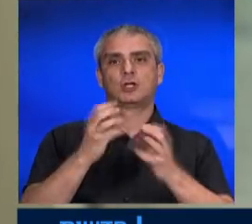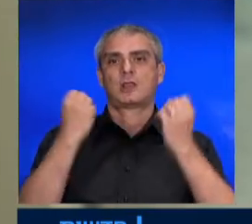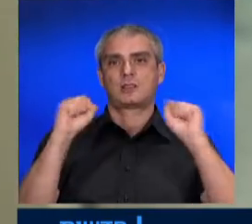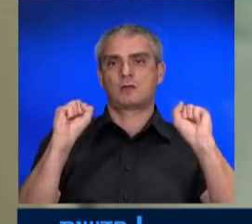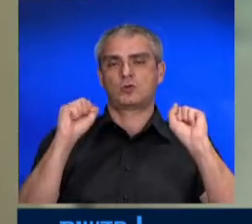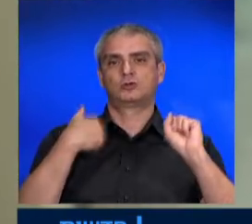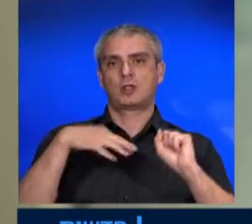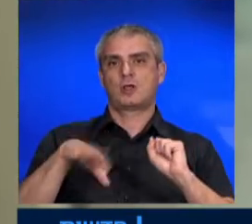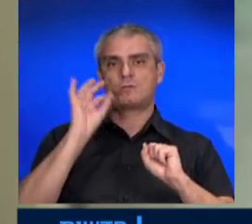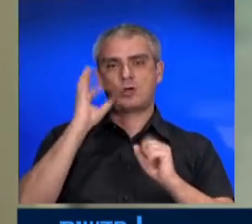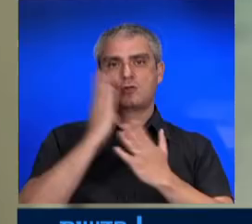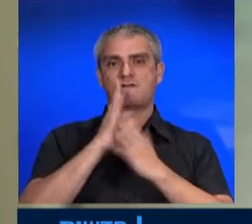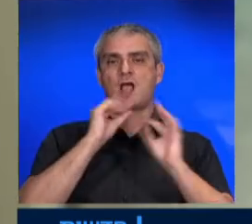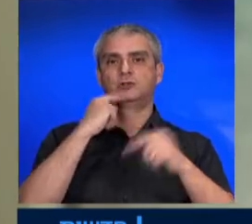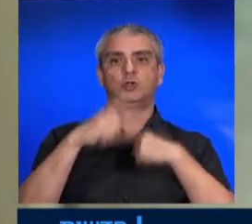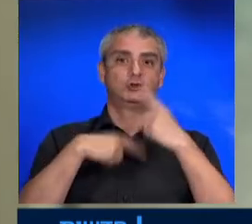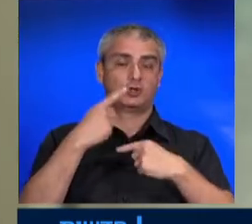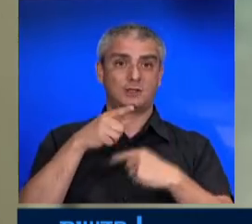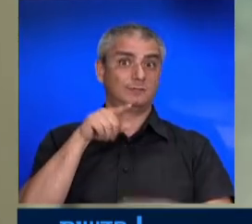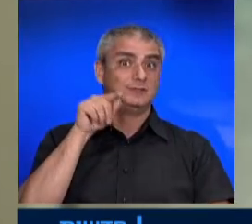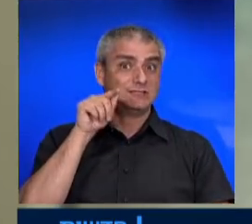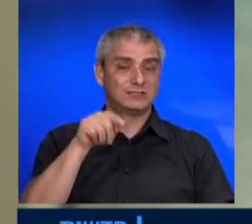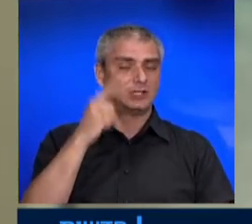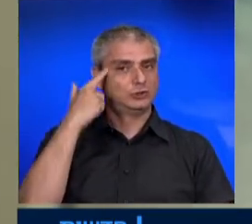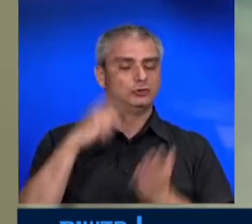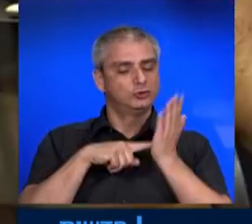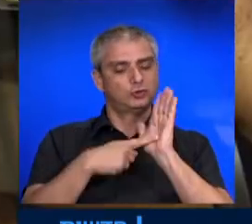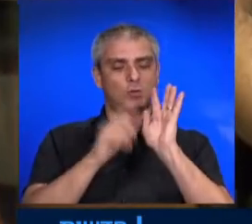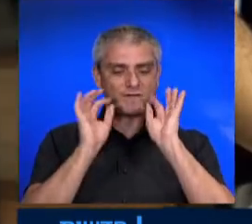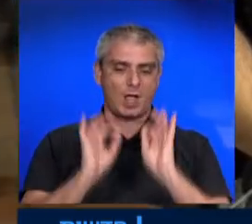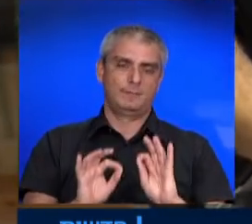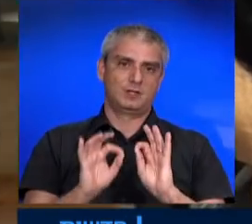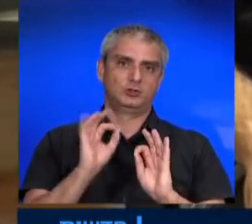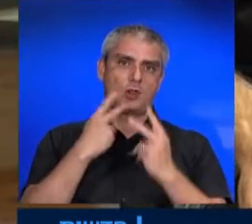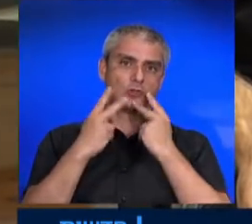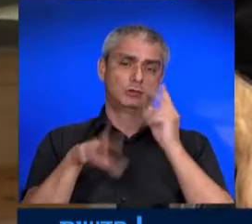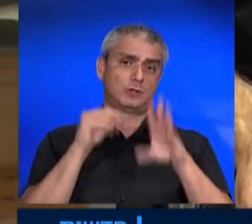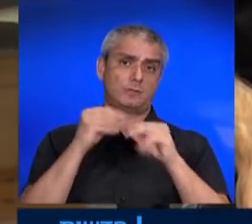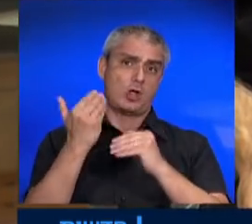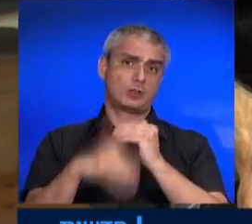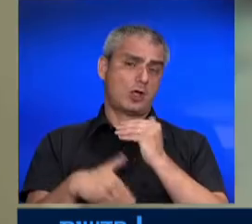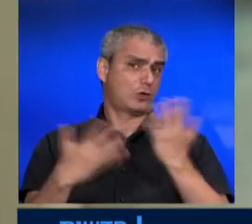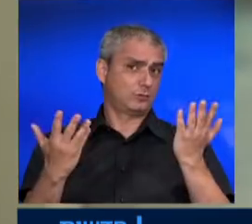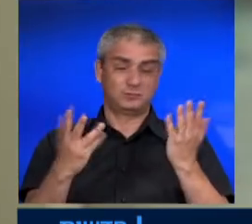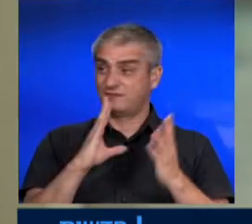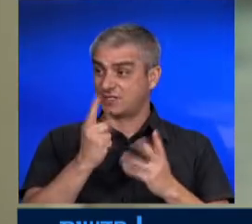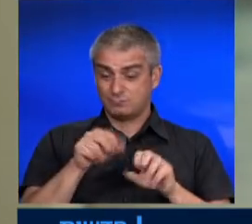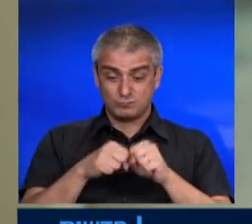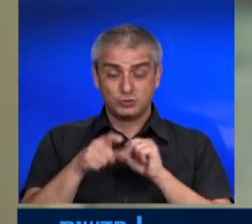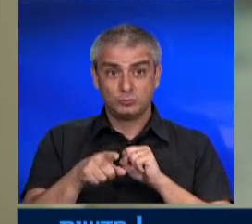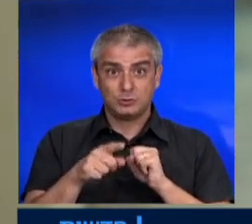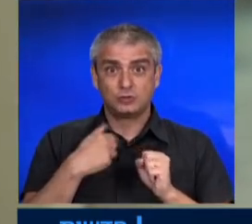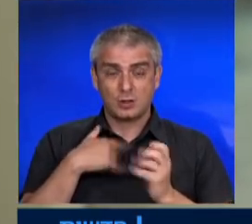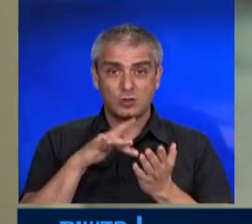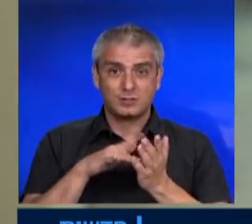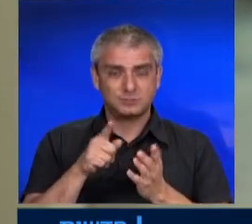שבחרנו לעצמנו כבר עשרות שנים. זה השיקוף האמיתי של תוצאות הבחירות האחרונות, ובהינתן המשבר שאנחנו נמצאים פה,